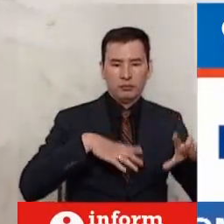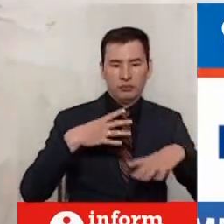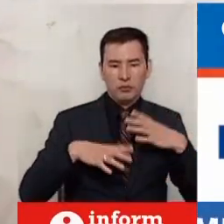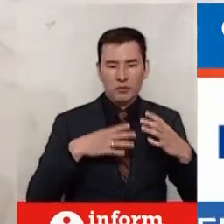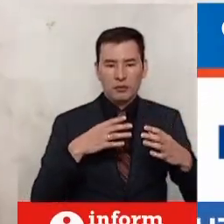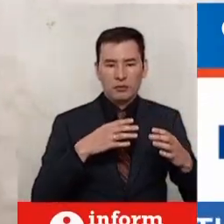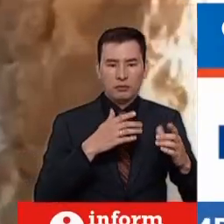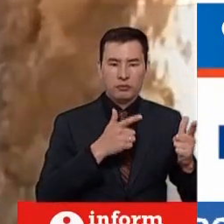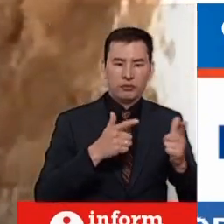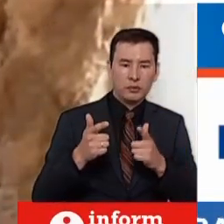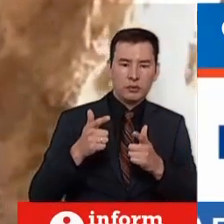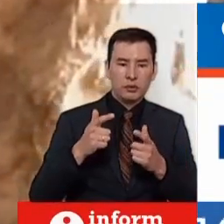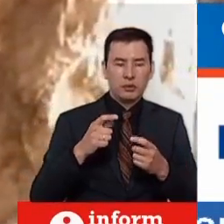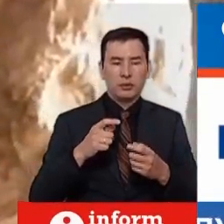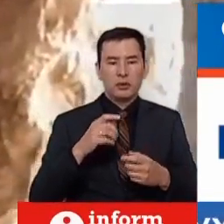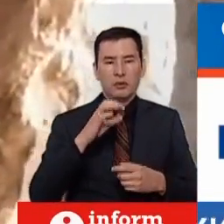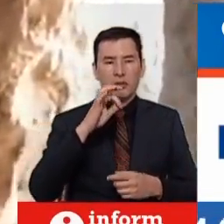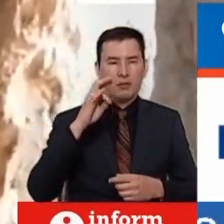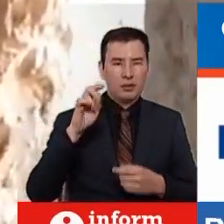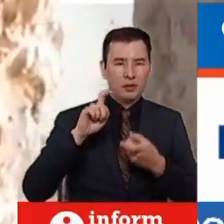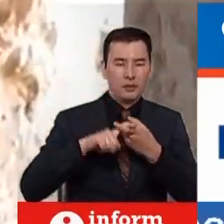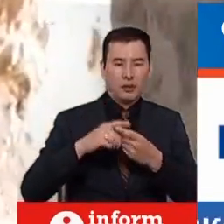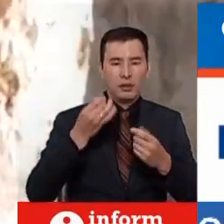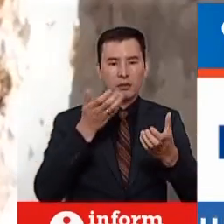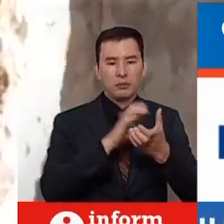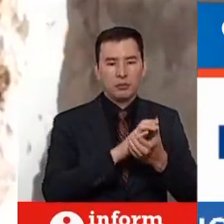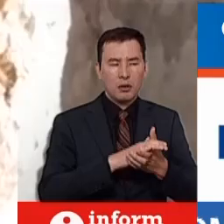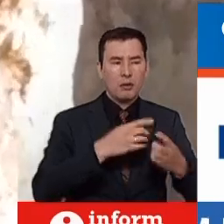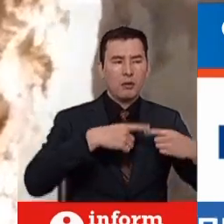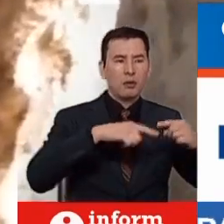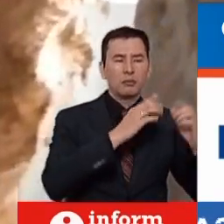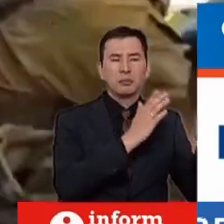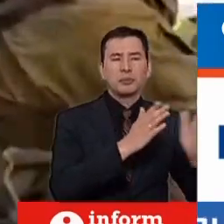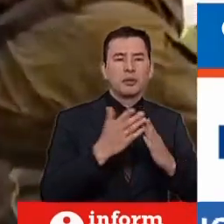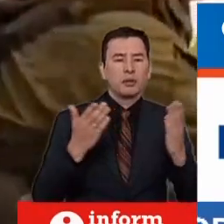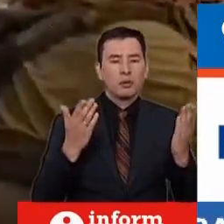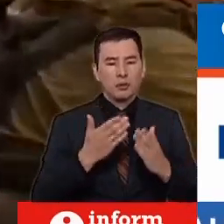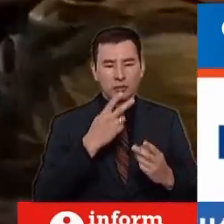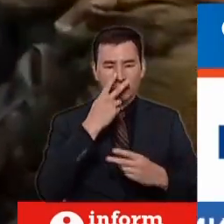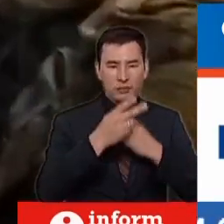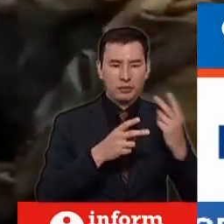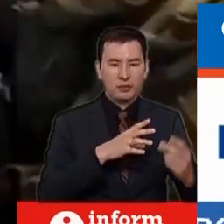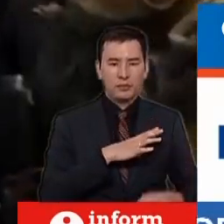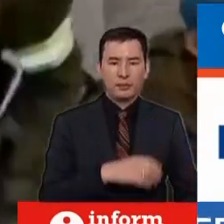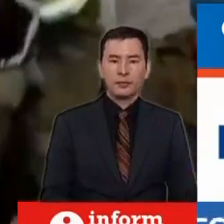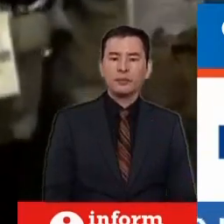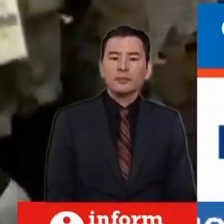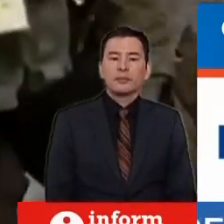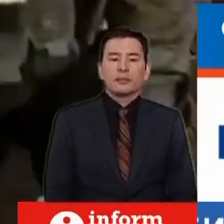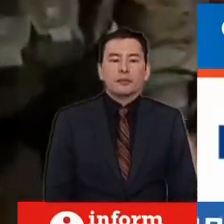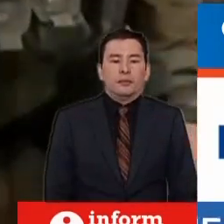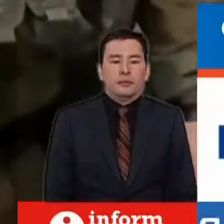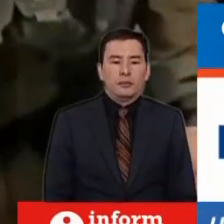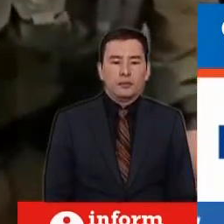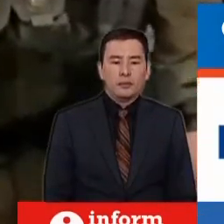выполнению миротворческой миссии ООН и ознакомились с организацией работы штабов в соответствии со стандартами НАТО